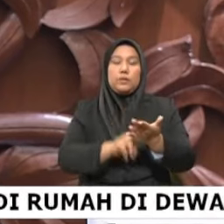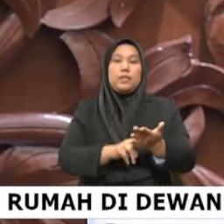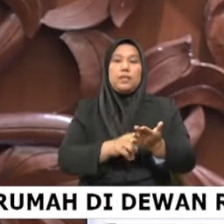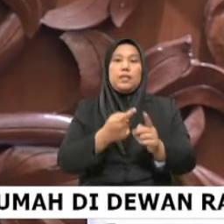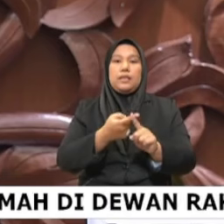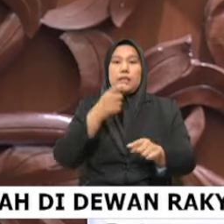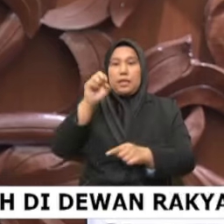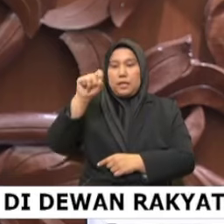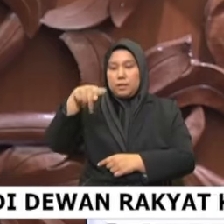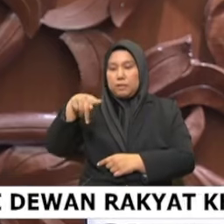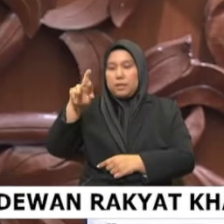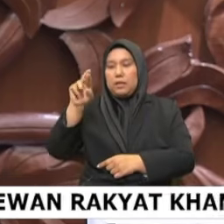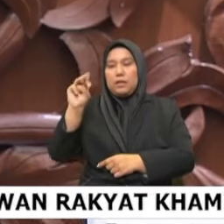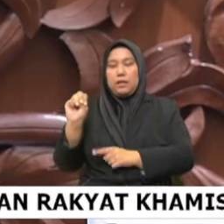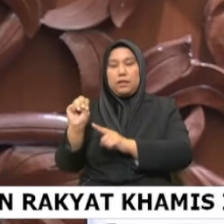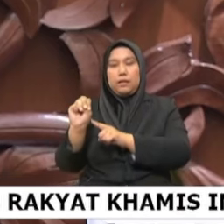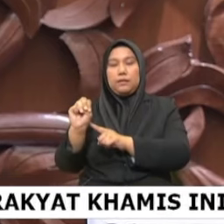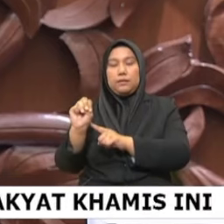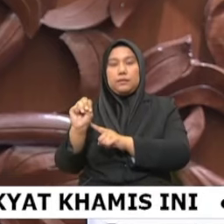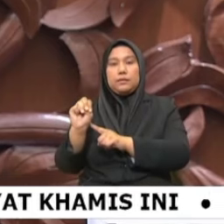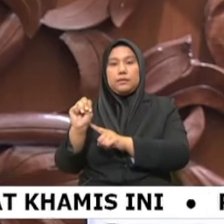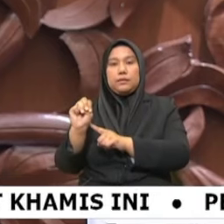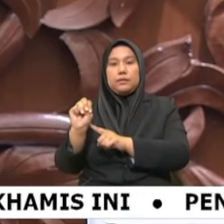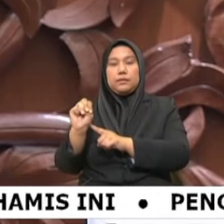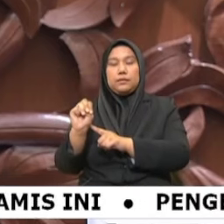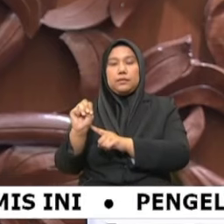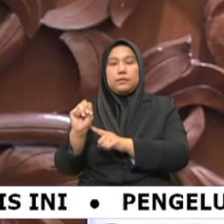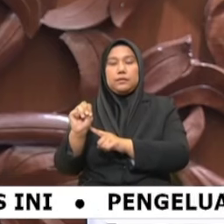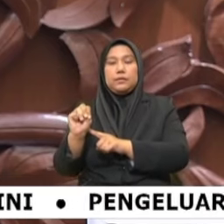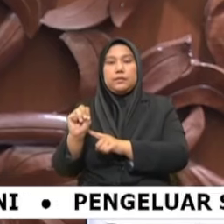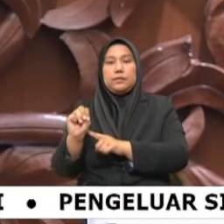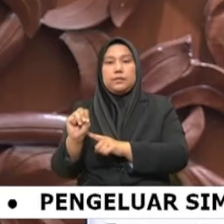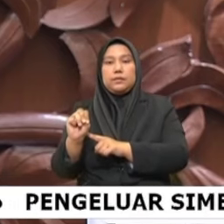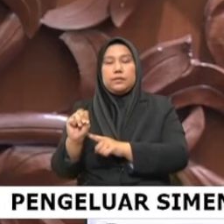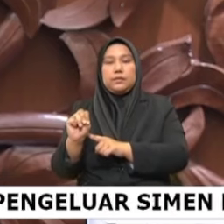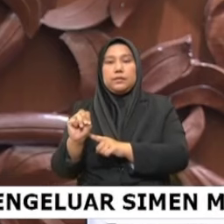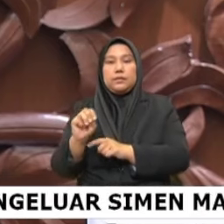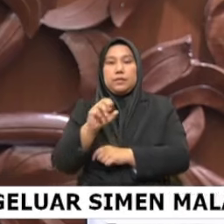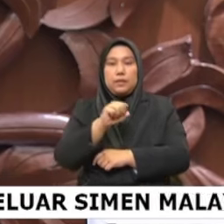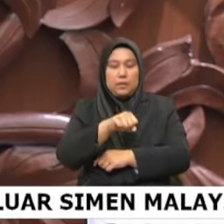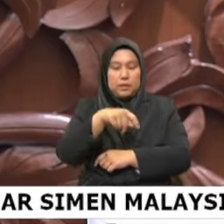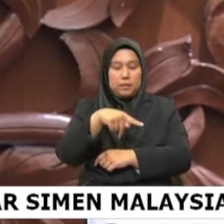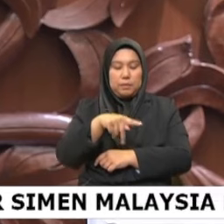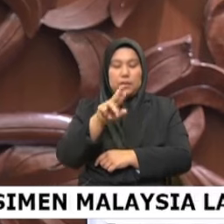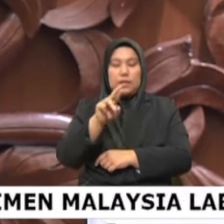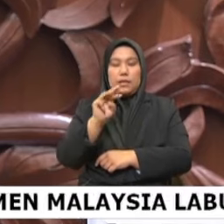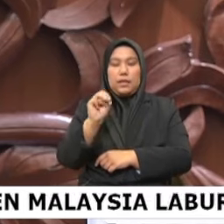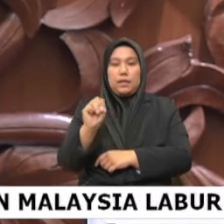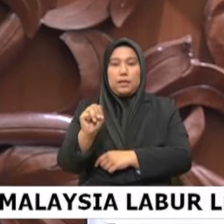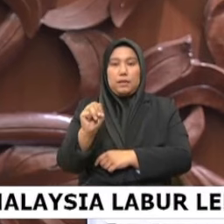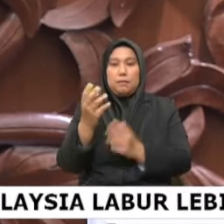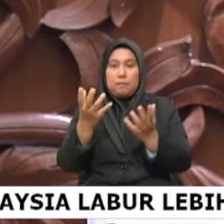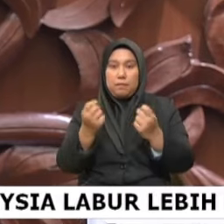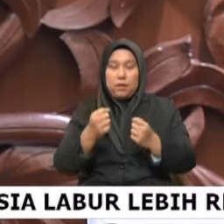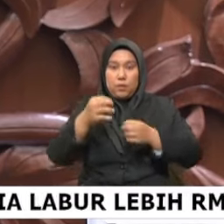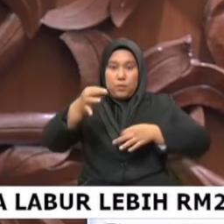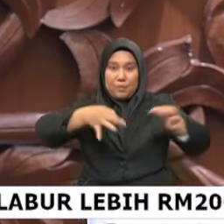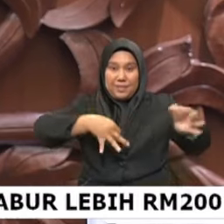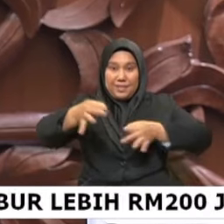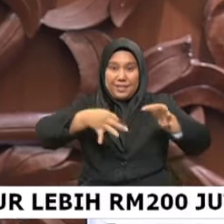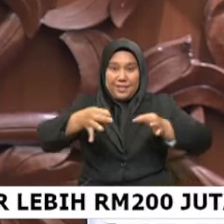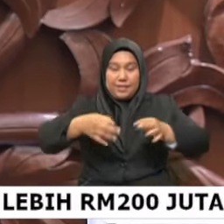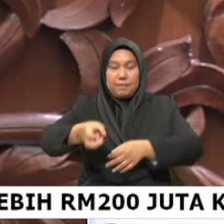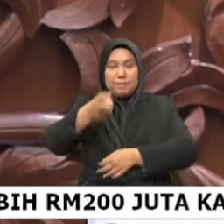bahawa SPRM Suruhjaya Pencegahan Rasuah Malaysia ingin menjelaskan dan